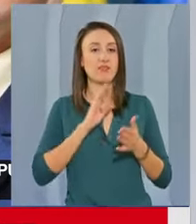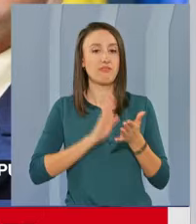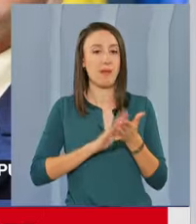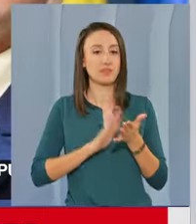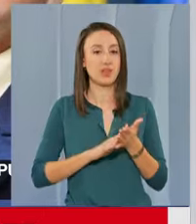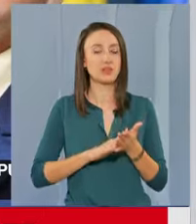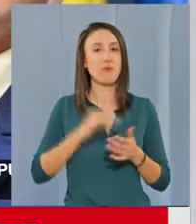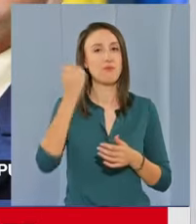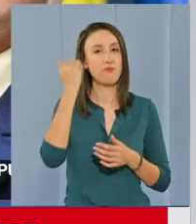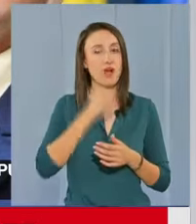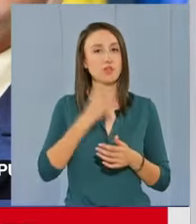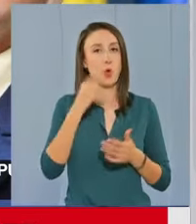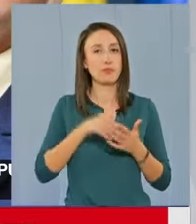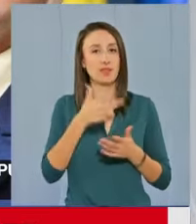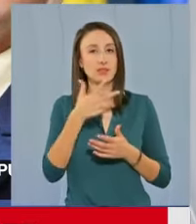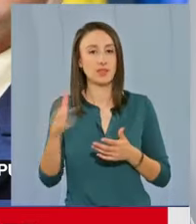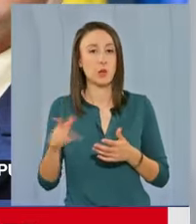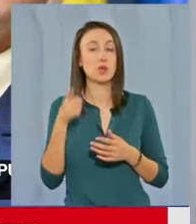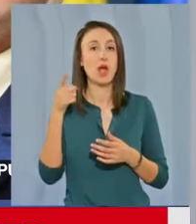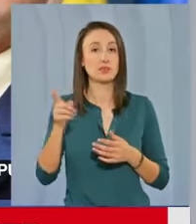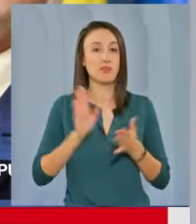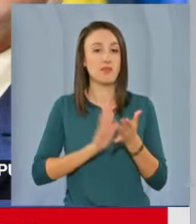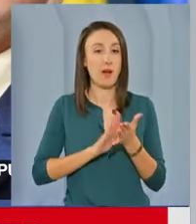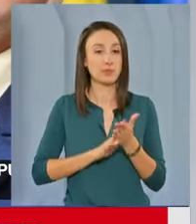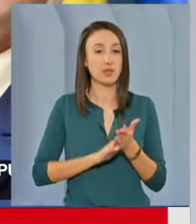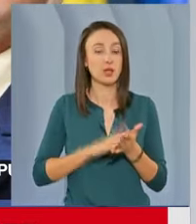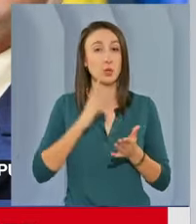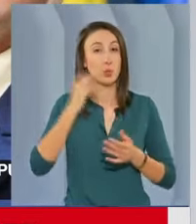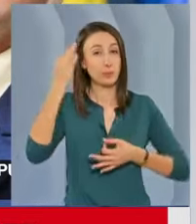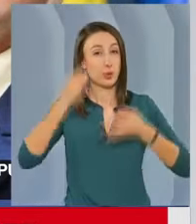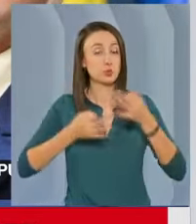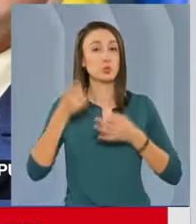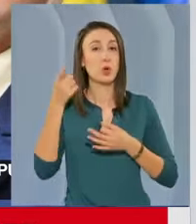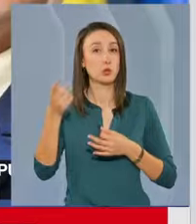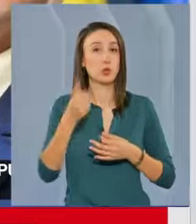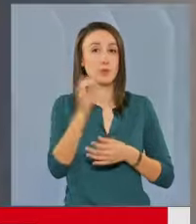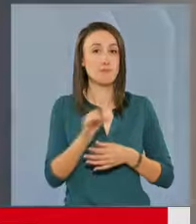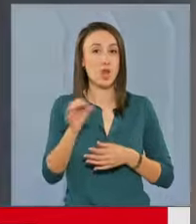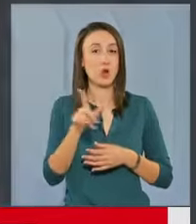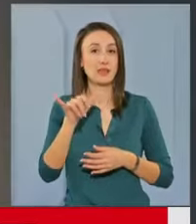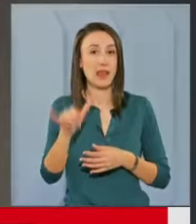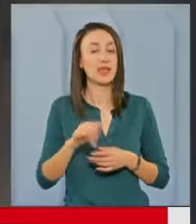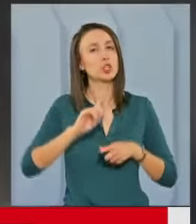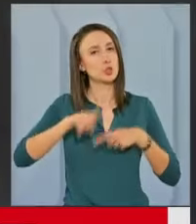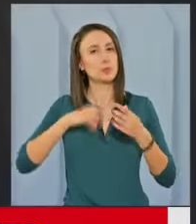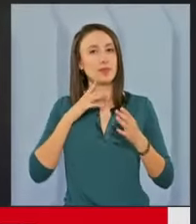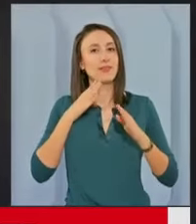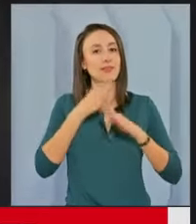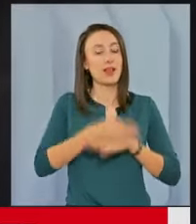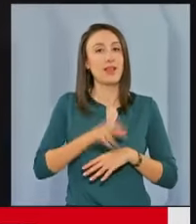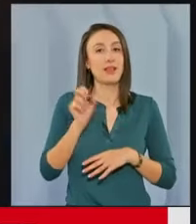și înșelăciune peste 1300 de acte materiale cu prejudiciul estimat la acest moment de 1 milion de lei. În urma